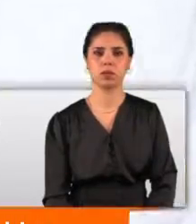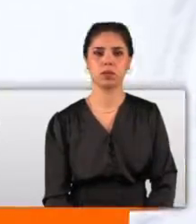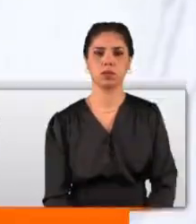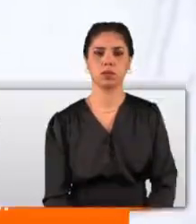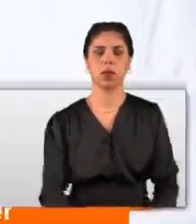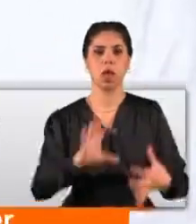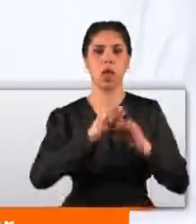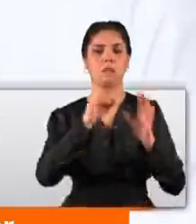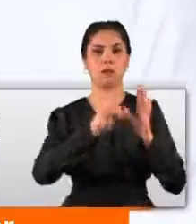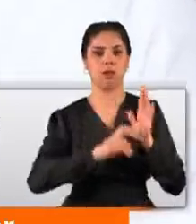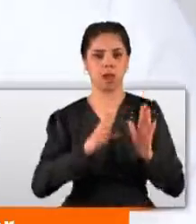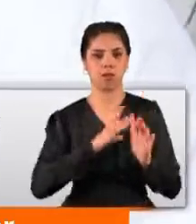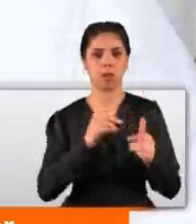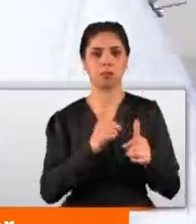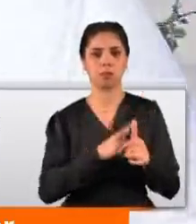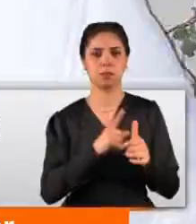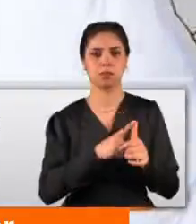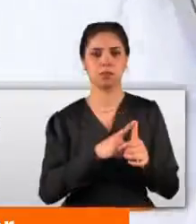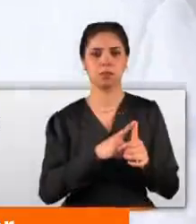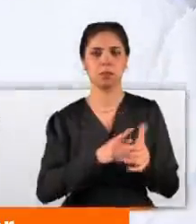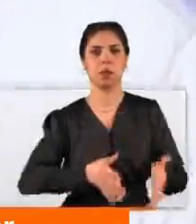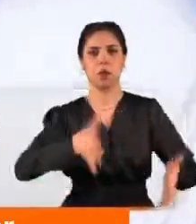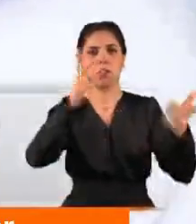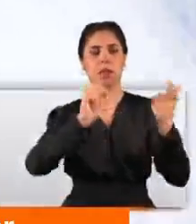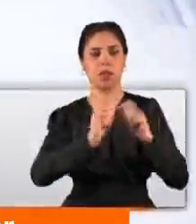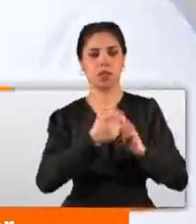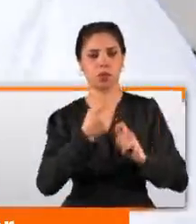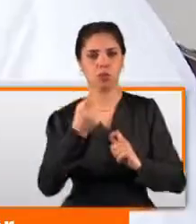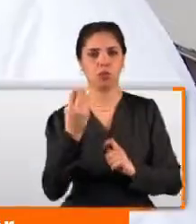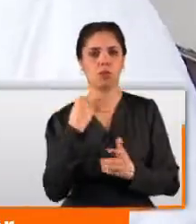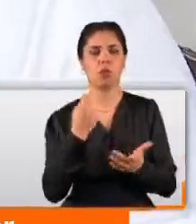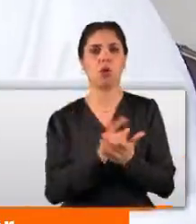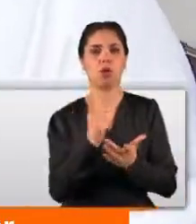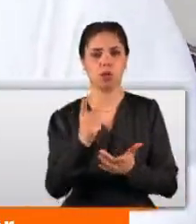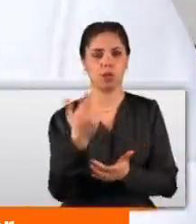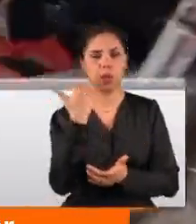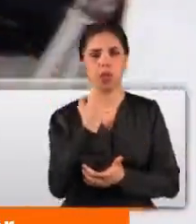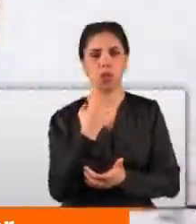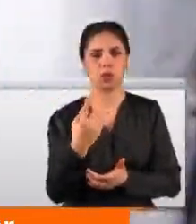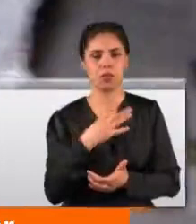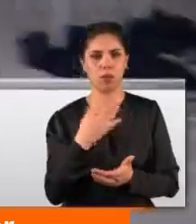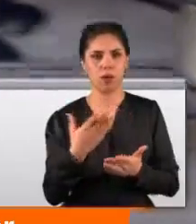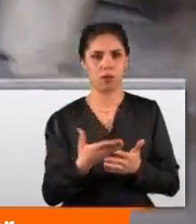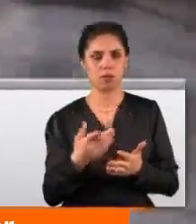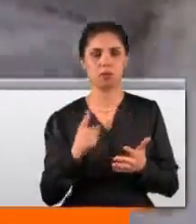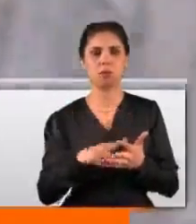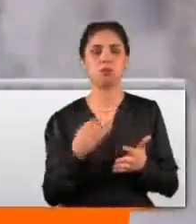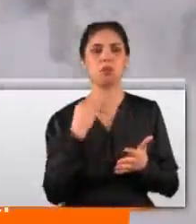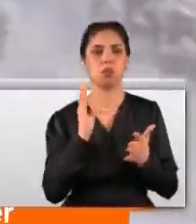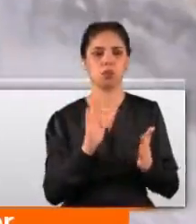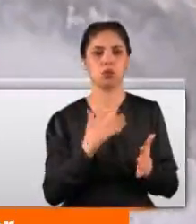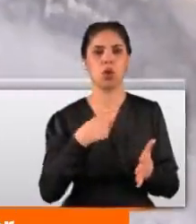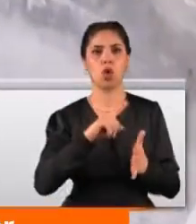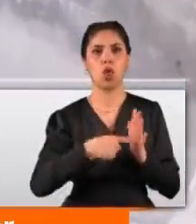Emlak vergisi bir. Bakın beni çok iyi dinleyin. Kentsel dönüşüm borçlarını ödemediler, yalan söylüyorlar. O borçlar duruyor, biz